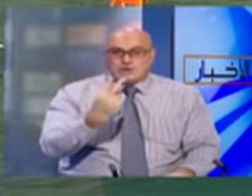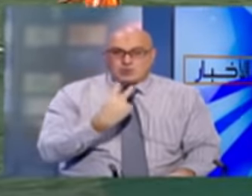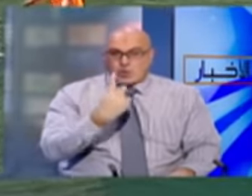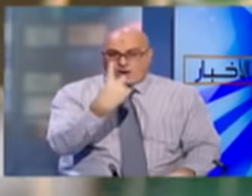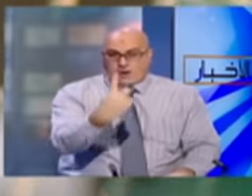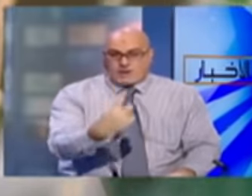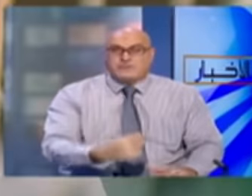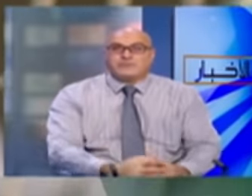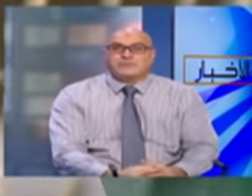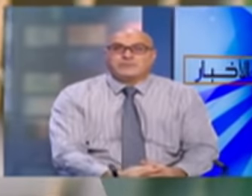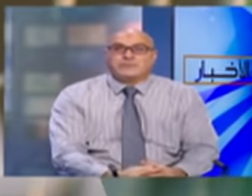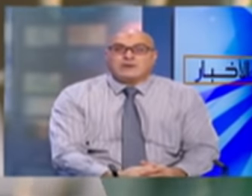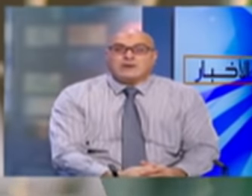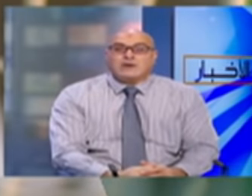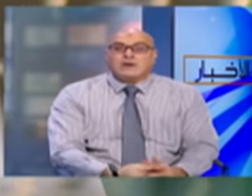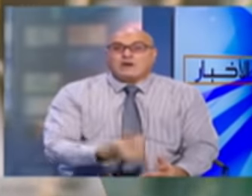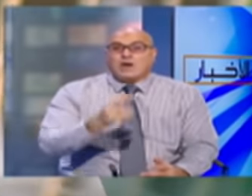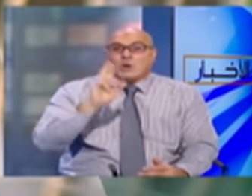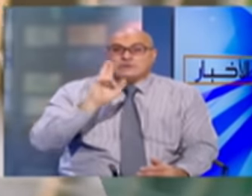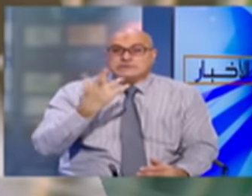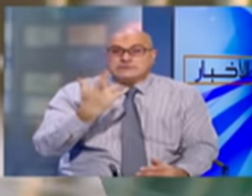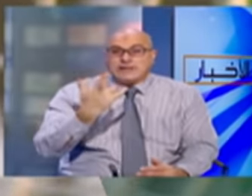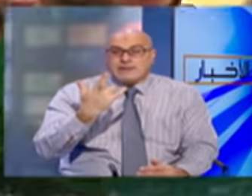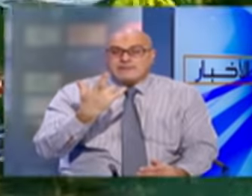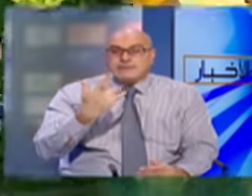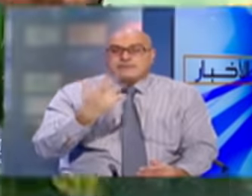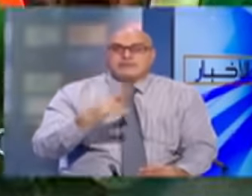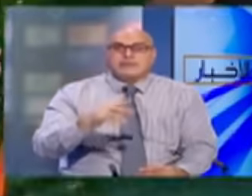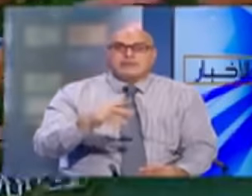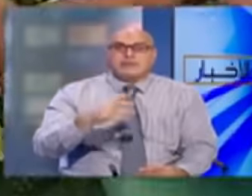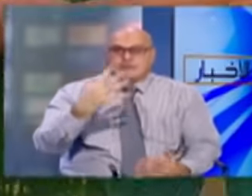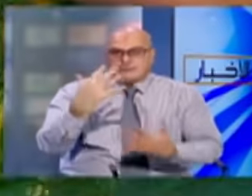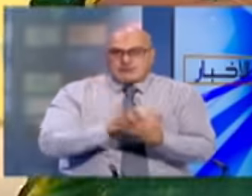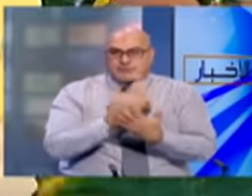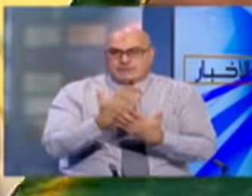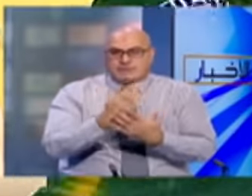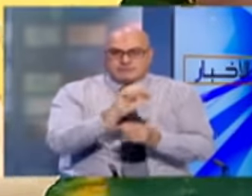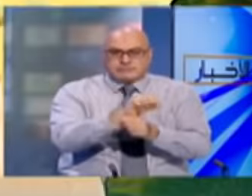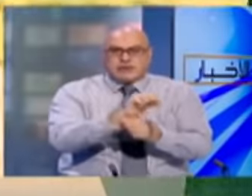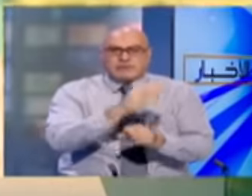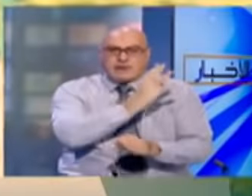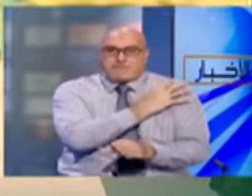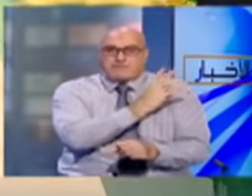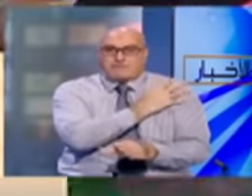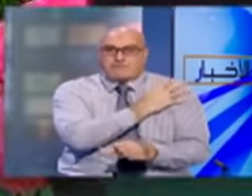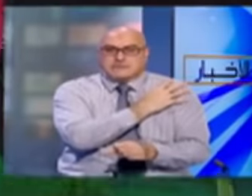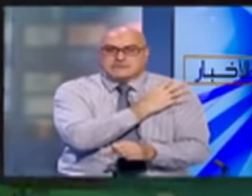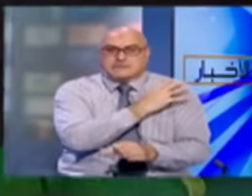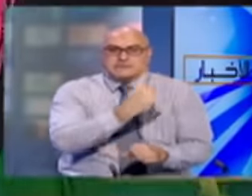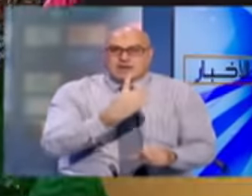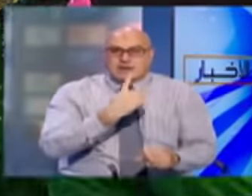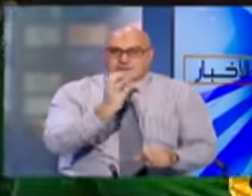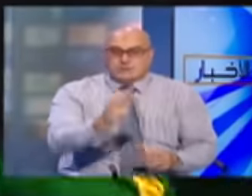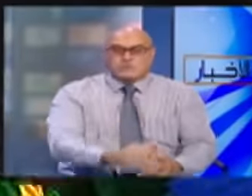ب2-1، بينما حسم سريع غليزان دربي الغرب لصالحه على حساب اتحاد بلعباس بهدف